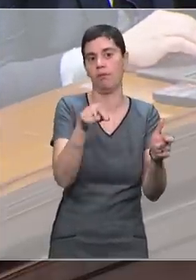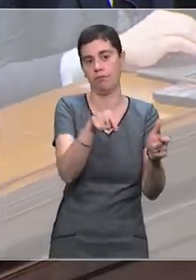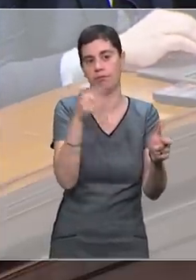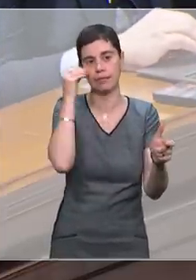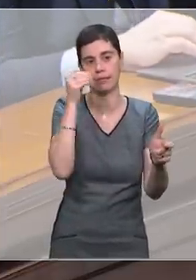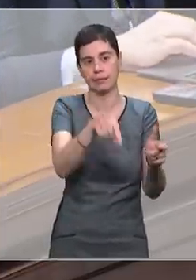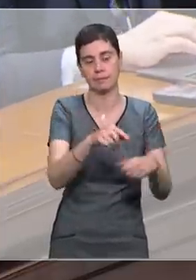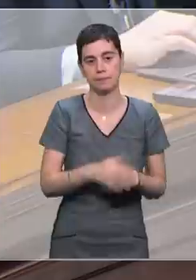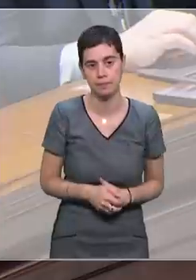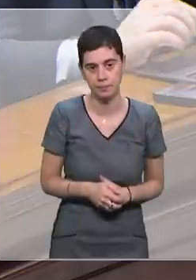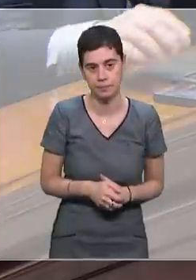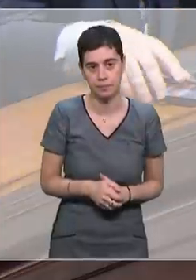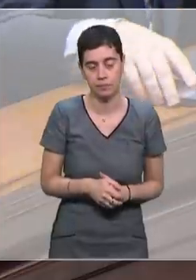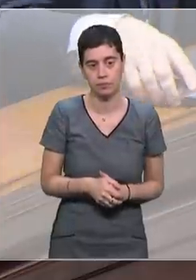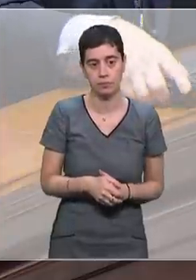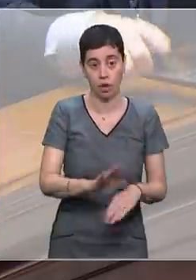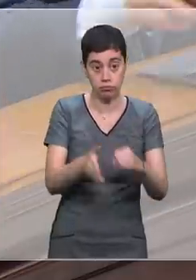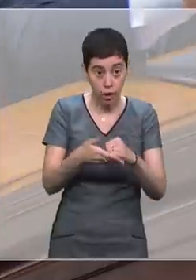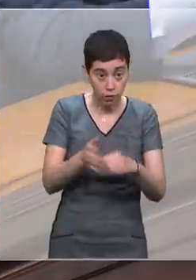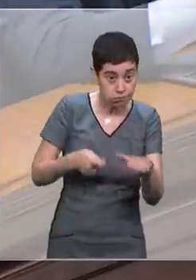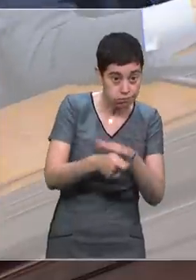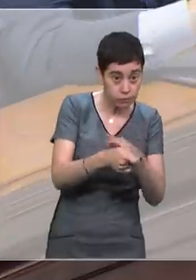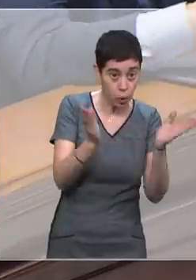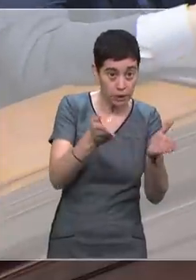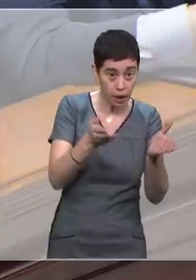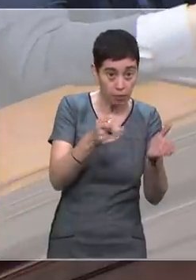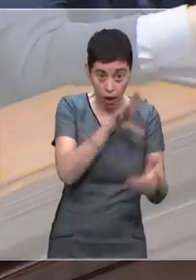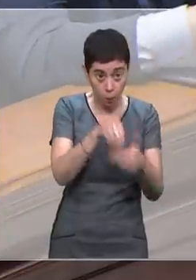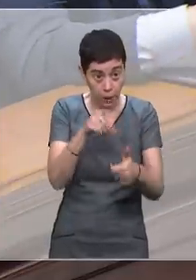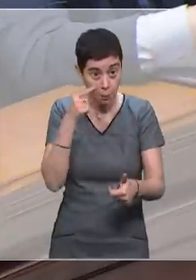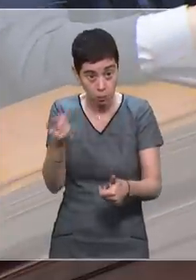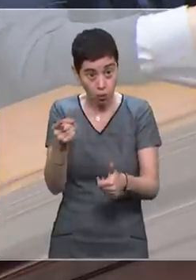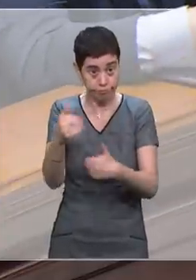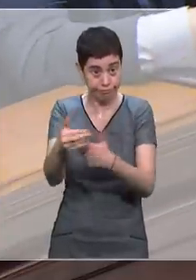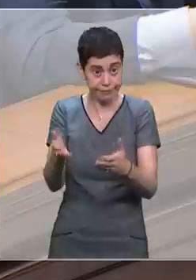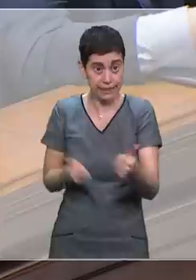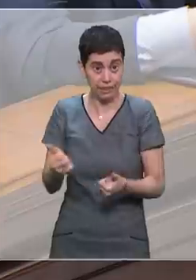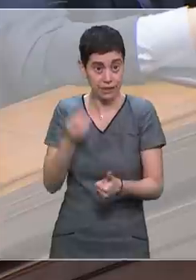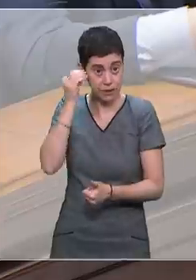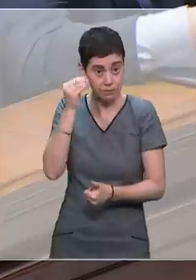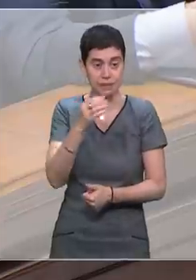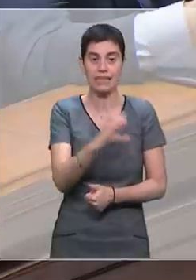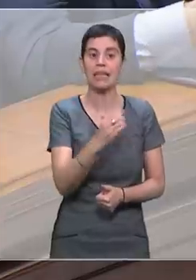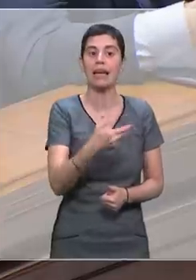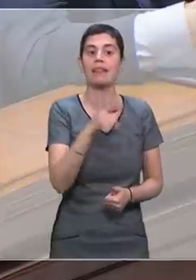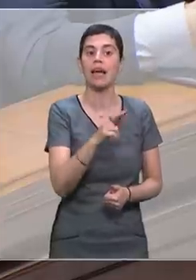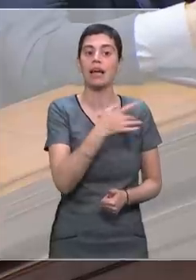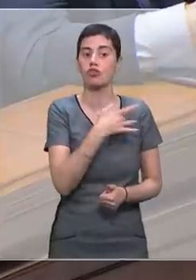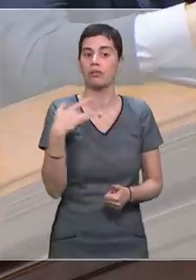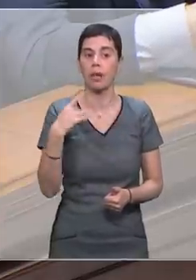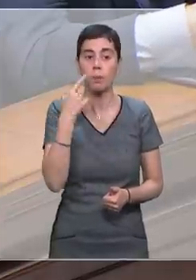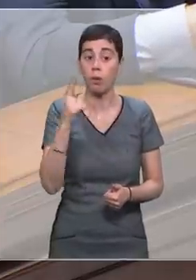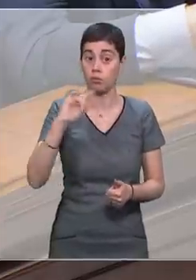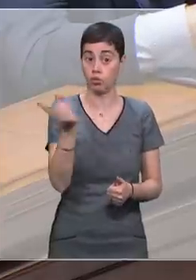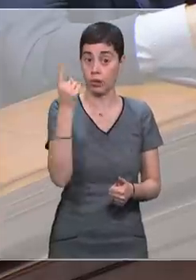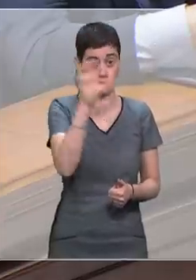Les mesures de soutien général à l'hôpital bénéficient aussi aux services de psychiatrie. Enfin, le CNR en santé, qui se déroule actuellement dans tous les